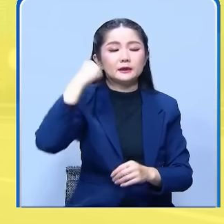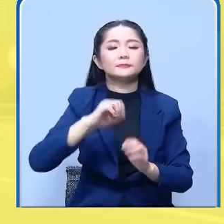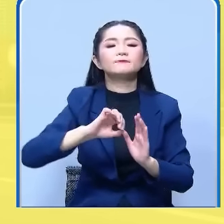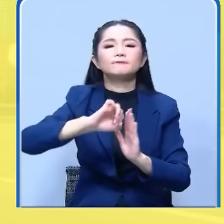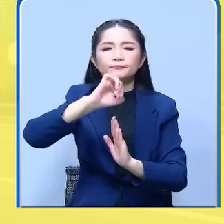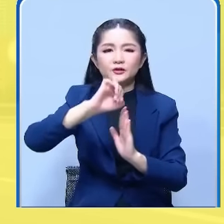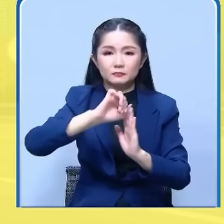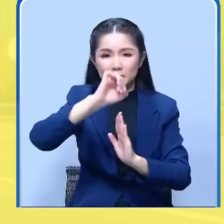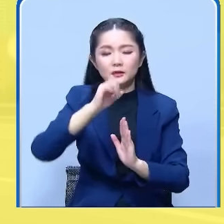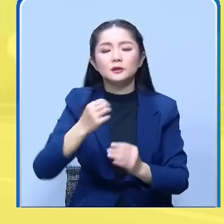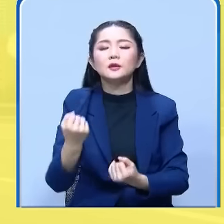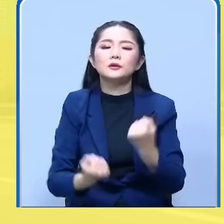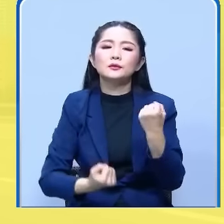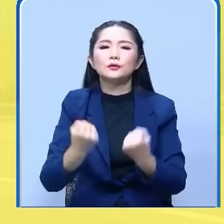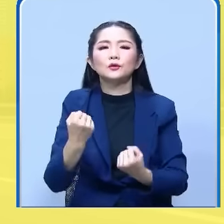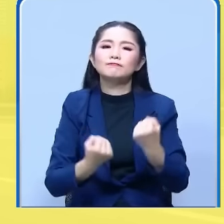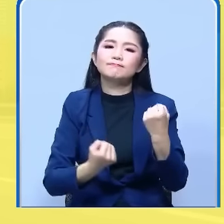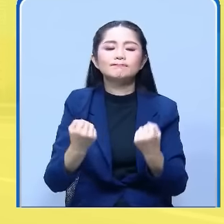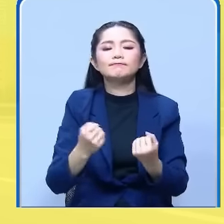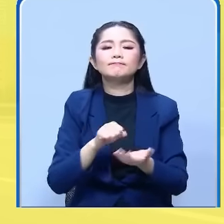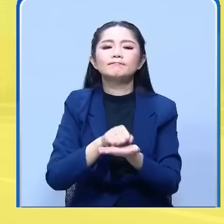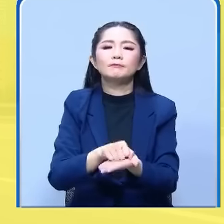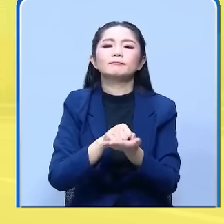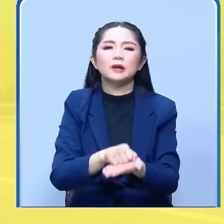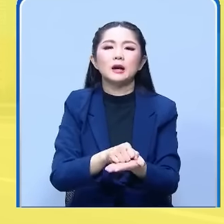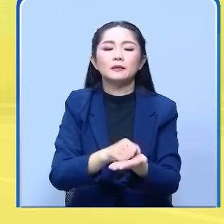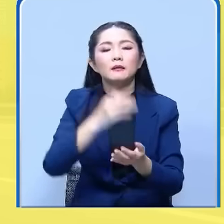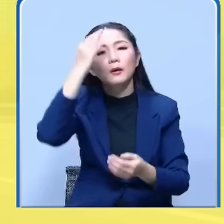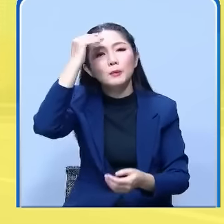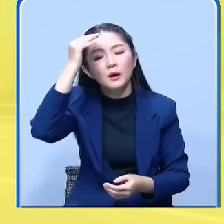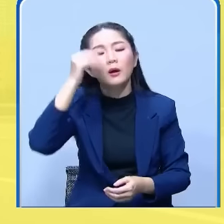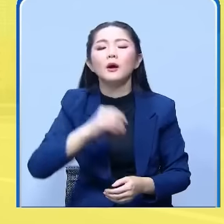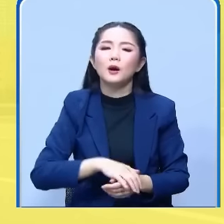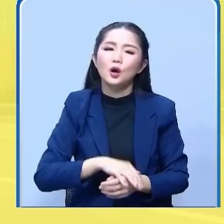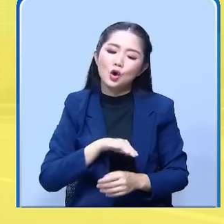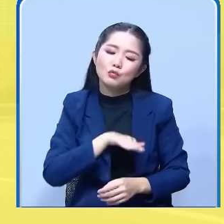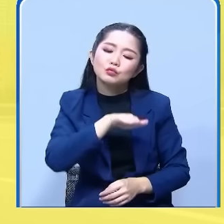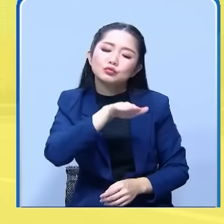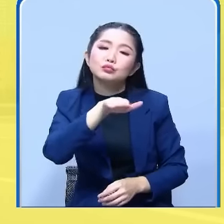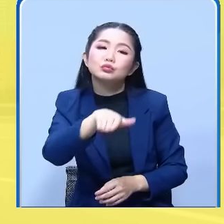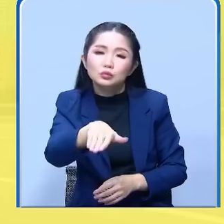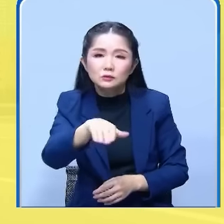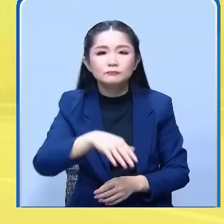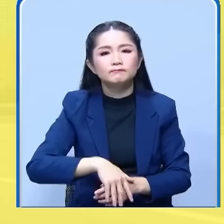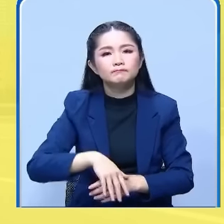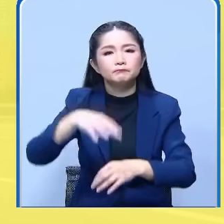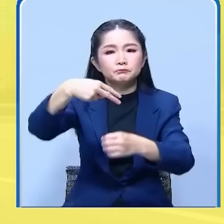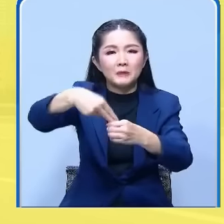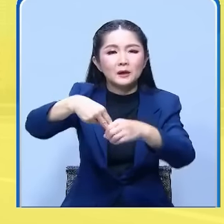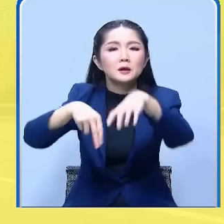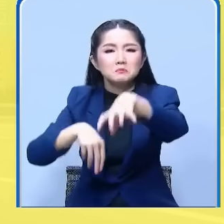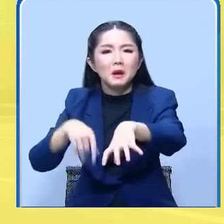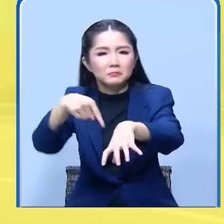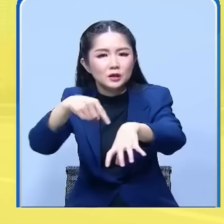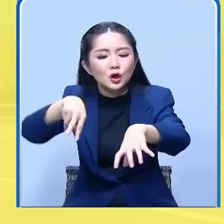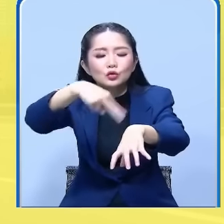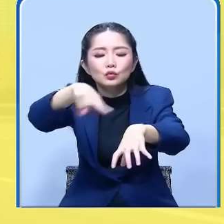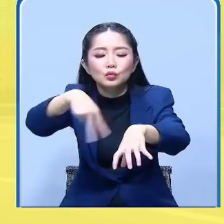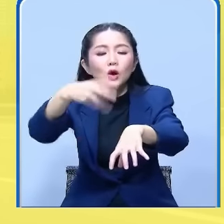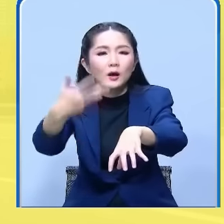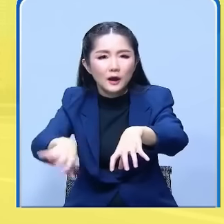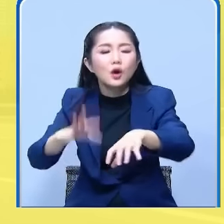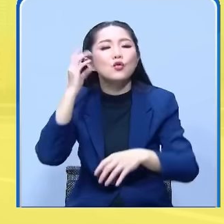ถโมบายแล็บของจังหวัดเชียงใหม่เข้าไปเก็บตัวอย่างน้ำมันเพิ่มเติมและจะทำให้ได้ทราบผลเบื้องต้นก็คือวันนี้ละค่ะ